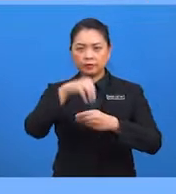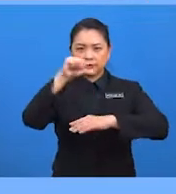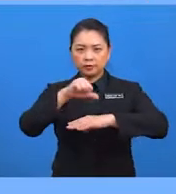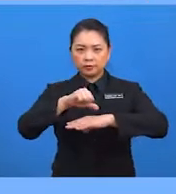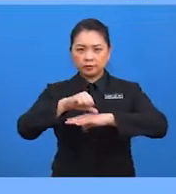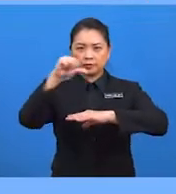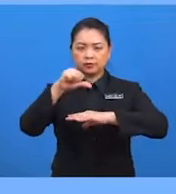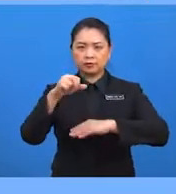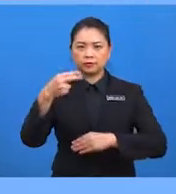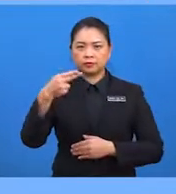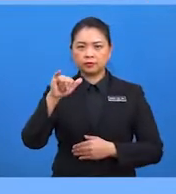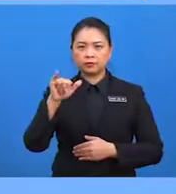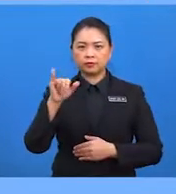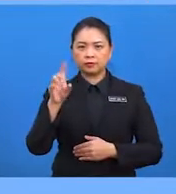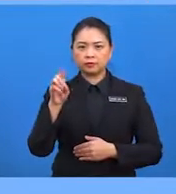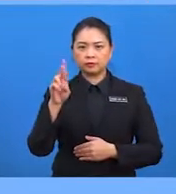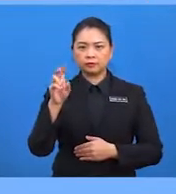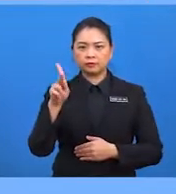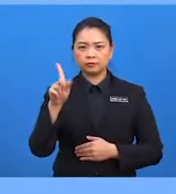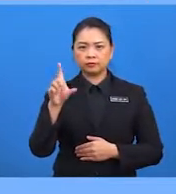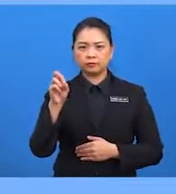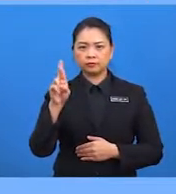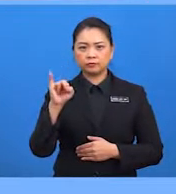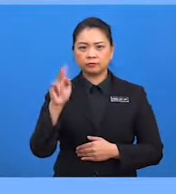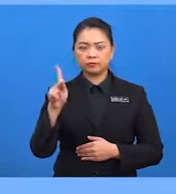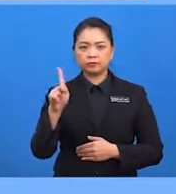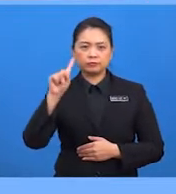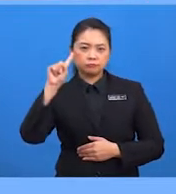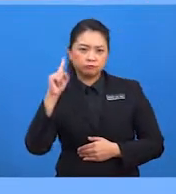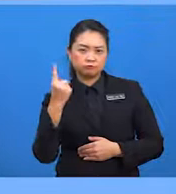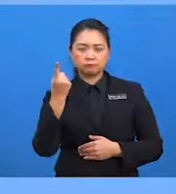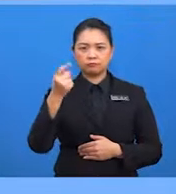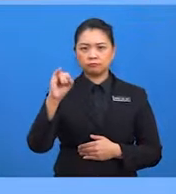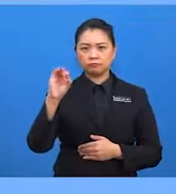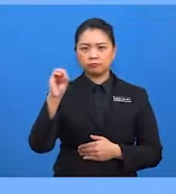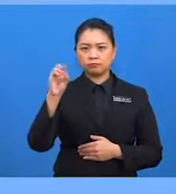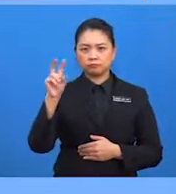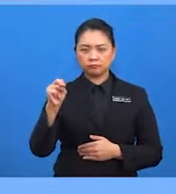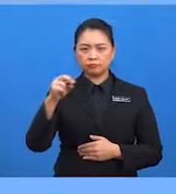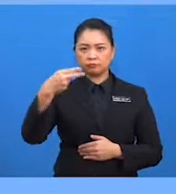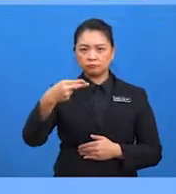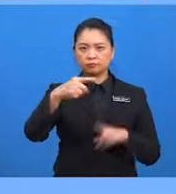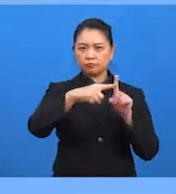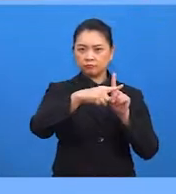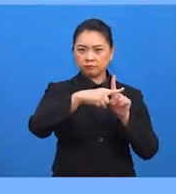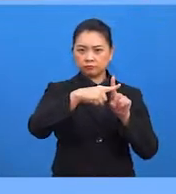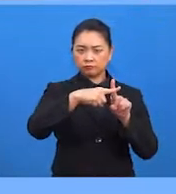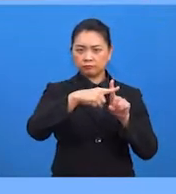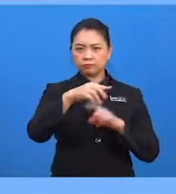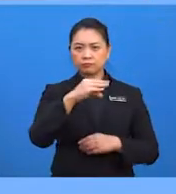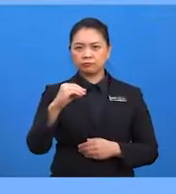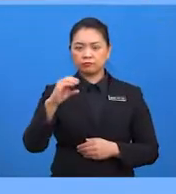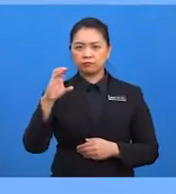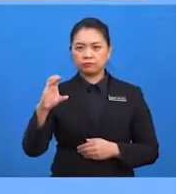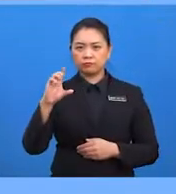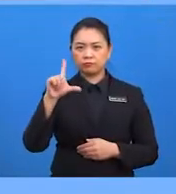asid hidroklorik. Hanya ion hidrogen H positif dan